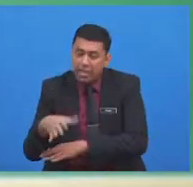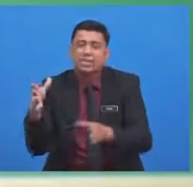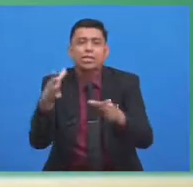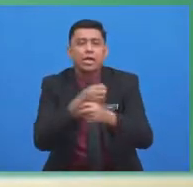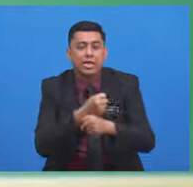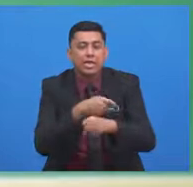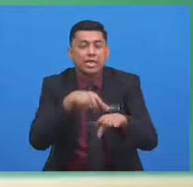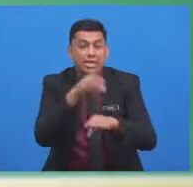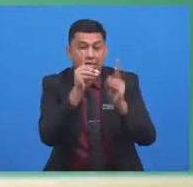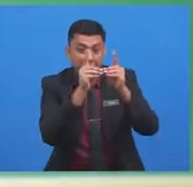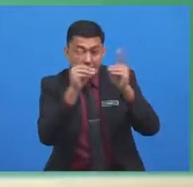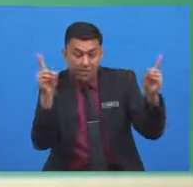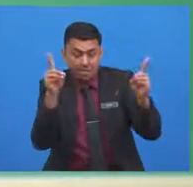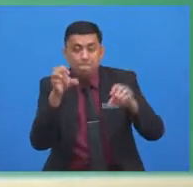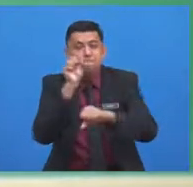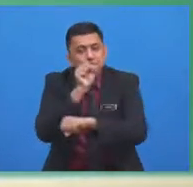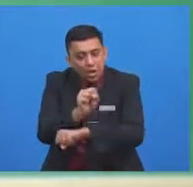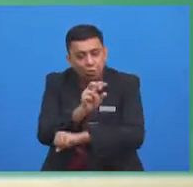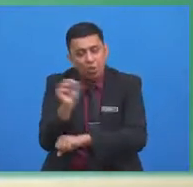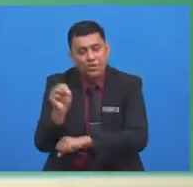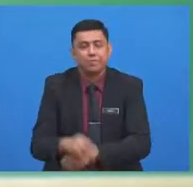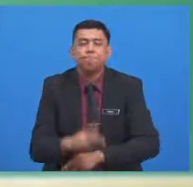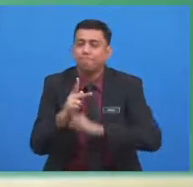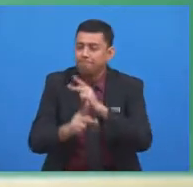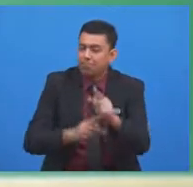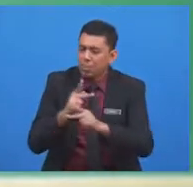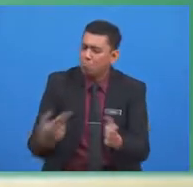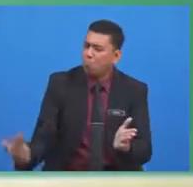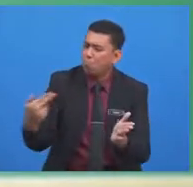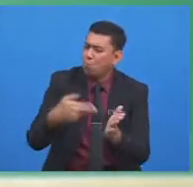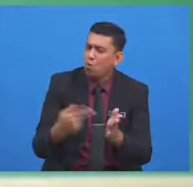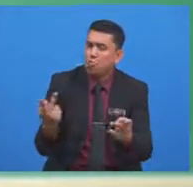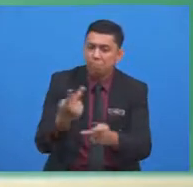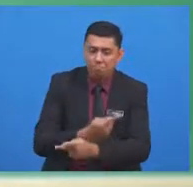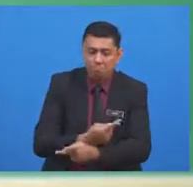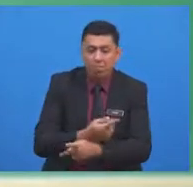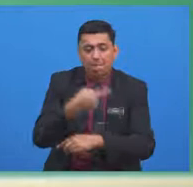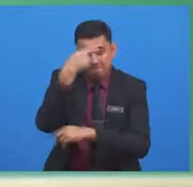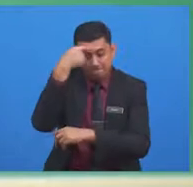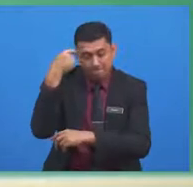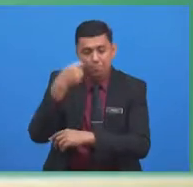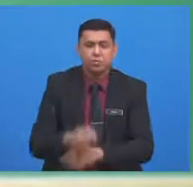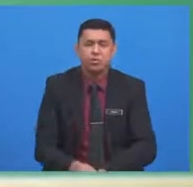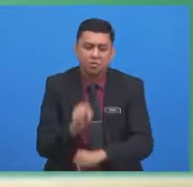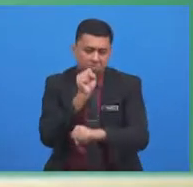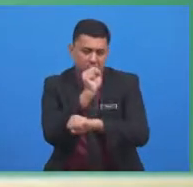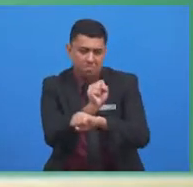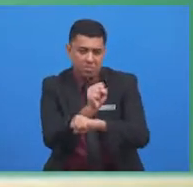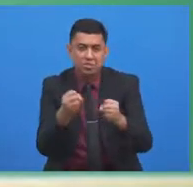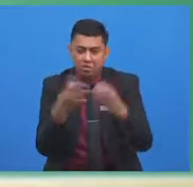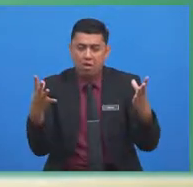terdapat di dinding batuan. Proses yang berulang kali akan menyebabkan batuan